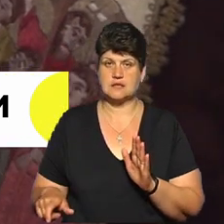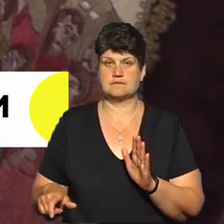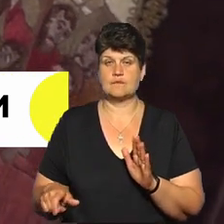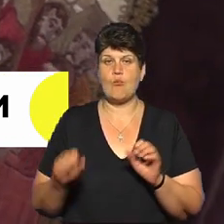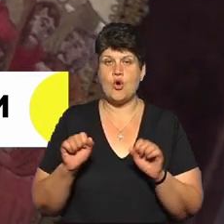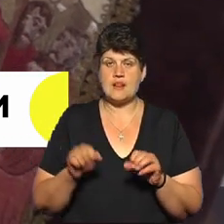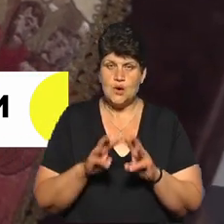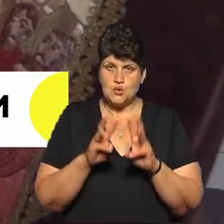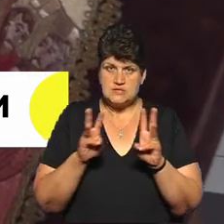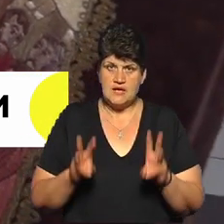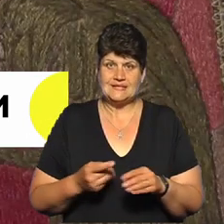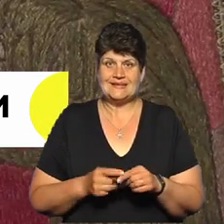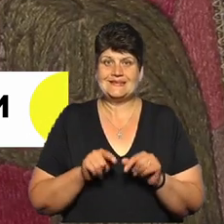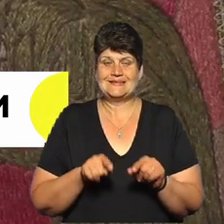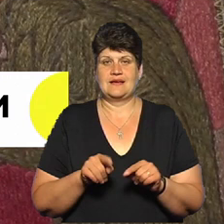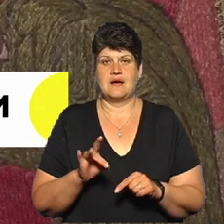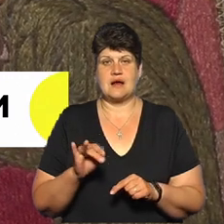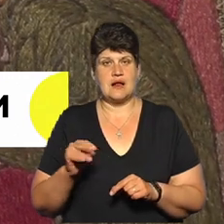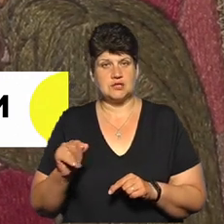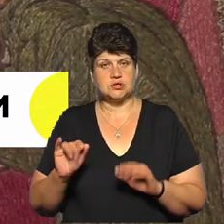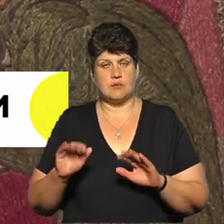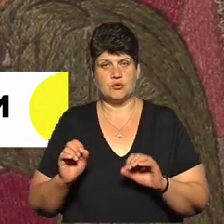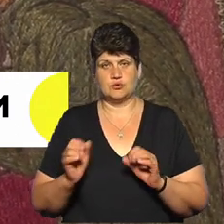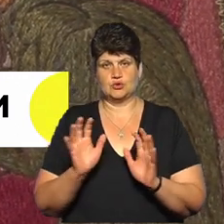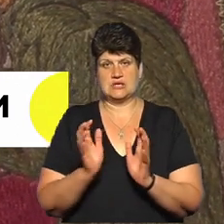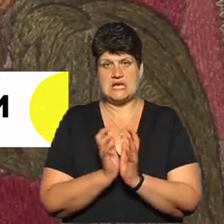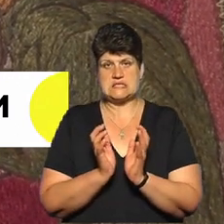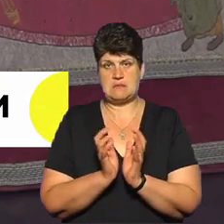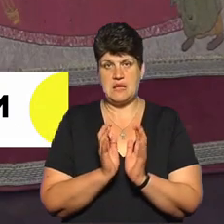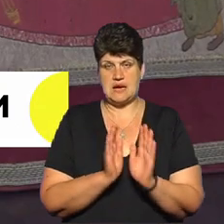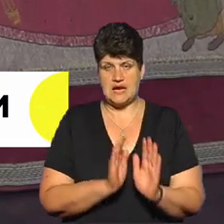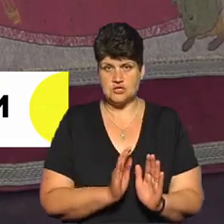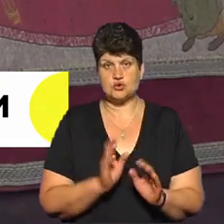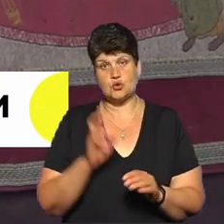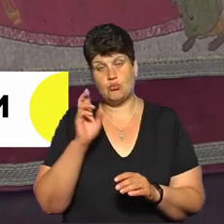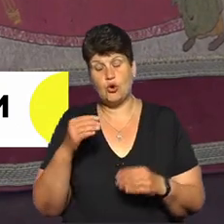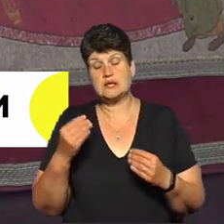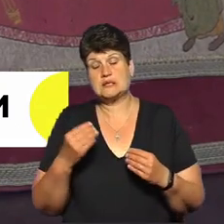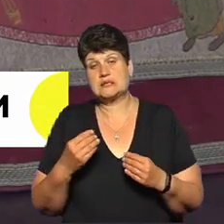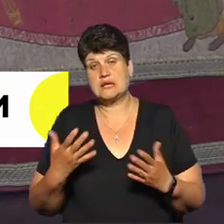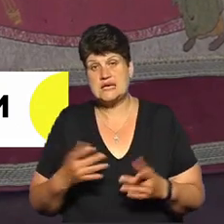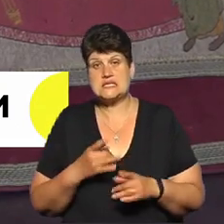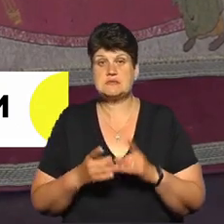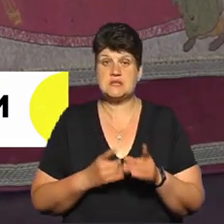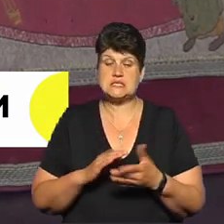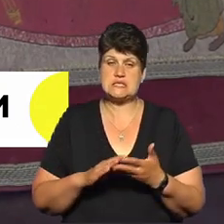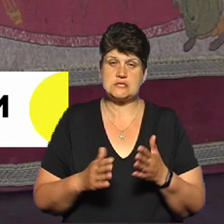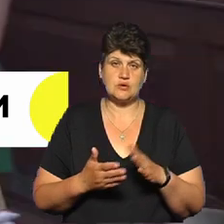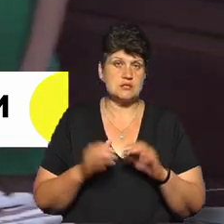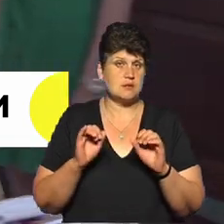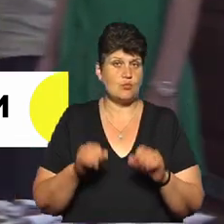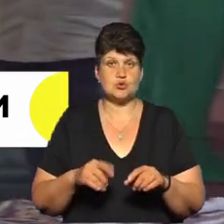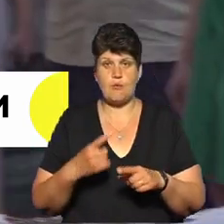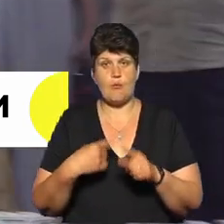ці речі. І потім вони будуть на збереження, щоб, якщо Бог дасть, зміниться ситуація, що вони, може, повернулися на своє